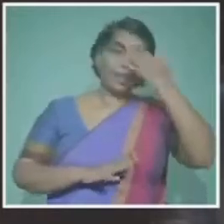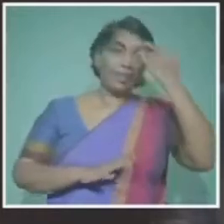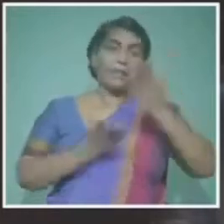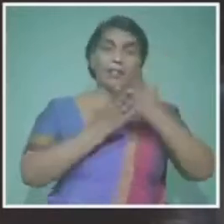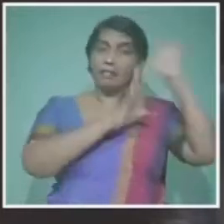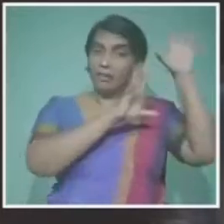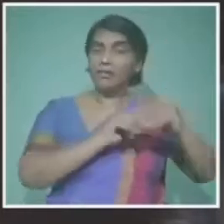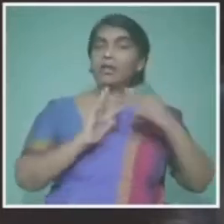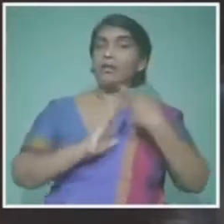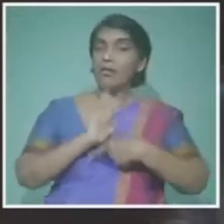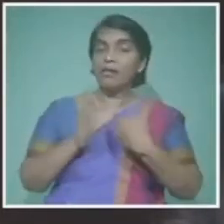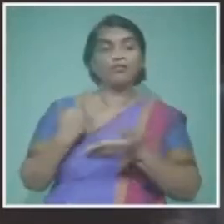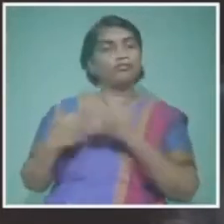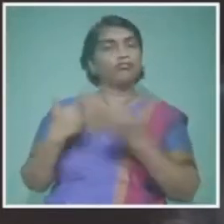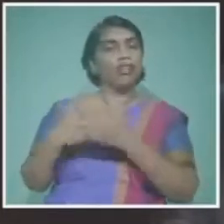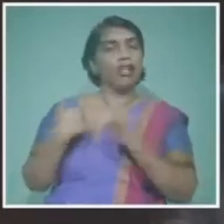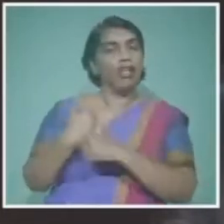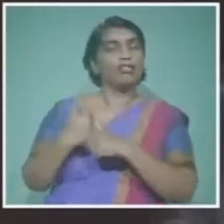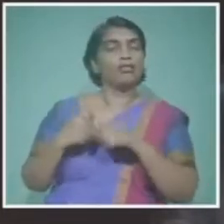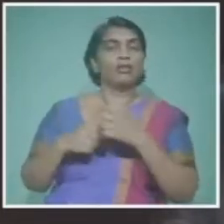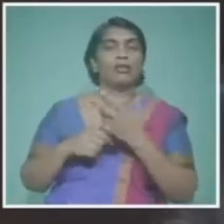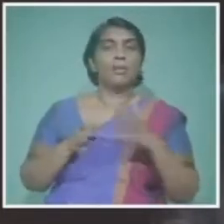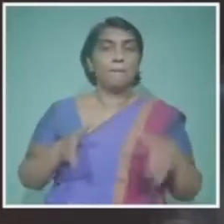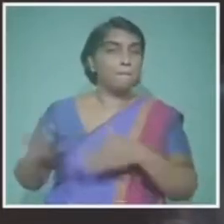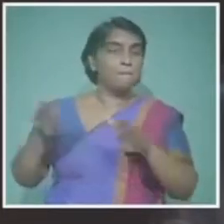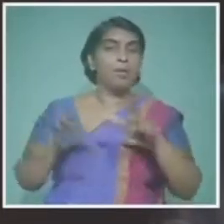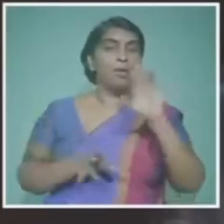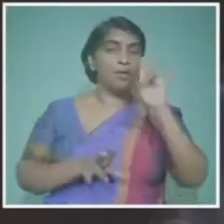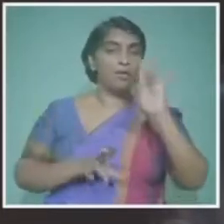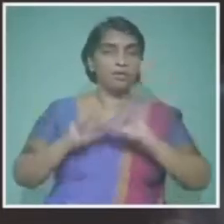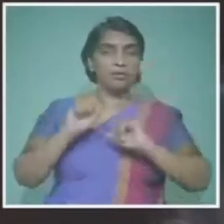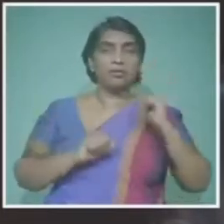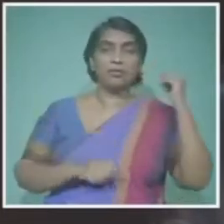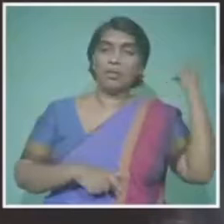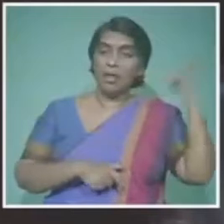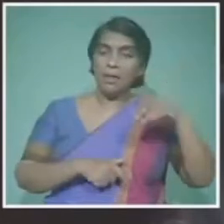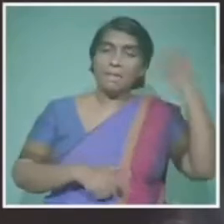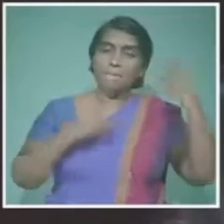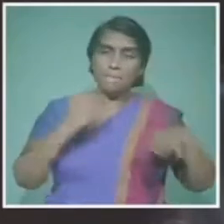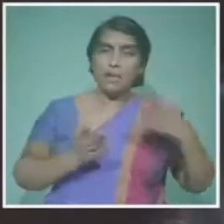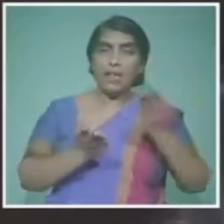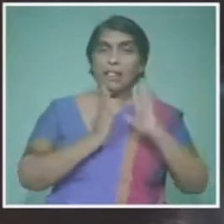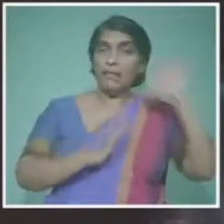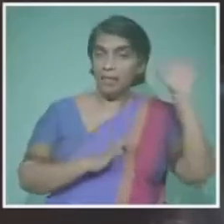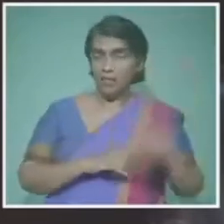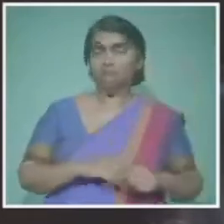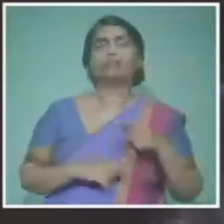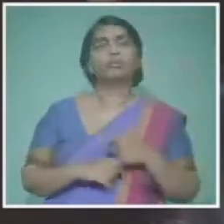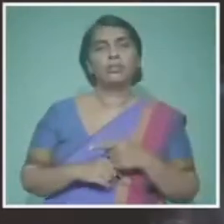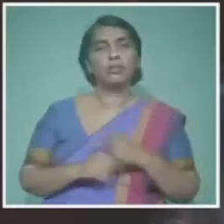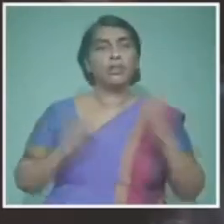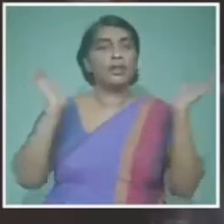මේ රට ඇදුවා අර එන ගමන් මාර්ගයේම 125ක් මරුණා. ඒ ලොකු කතාවක් තියෙනවා මේ මුලින් ඉන්දියාවෙන් එන ගේනකොට. ඇවිල්ලා